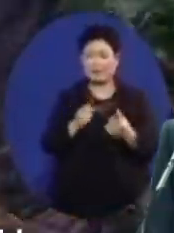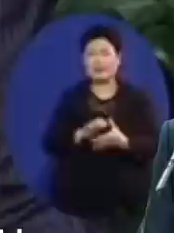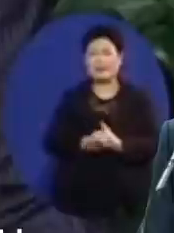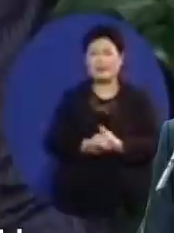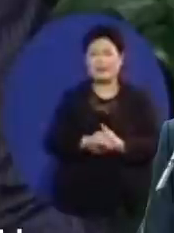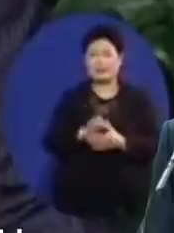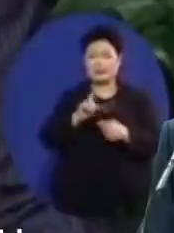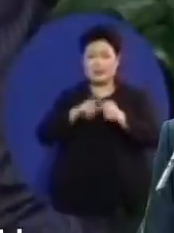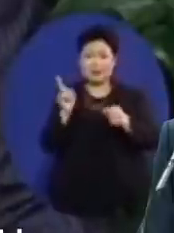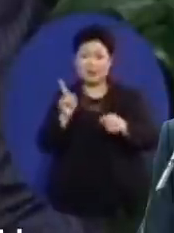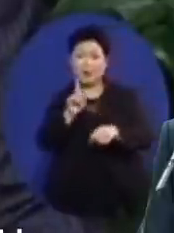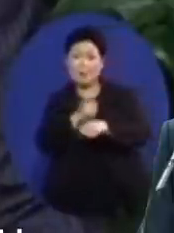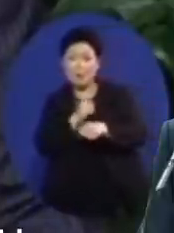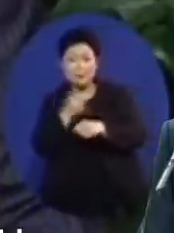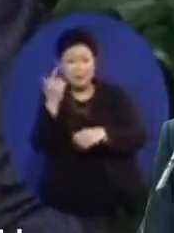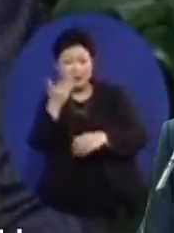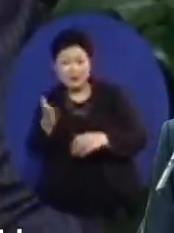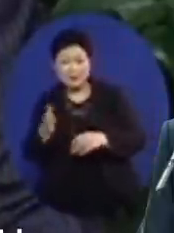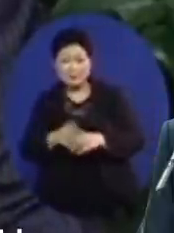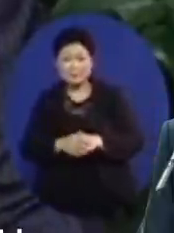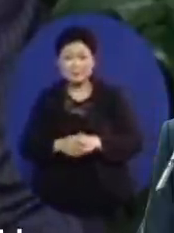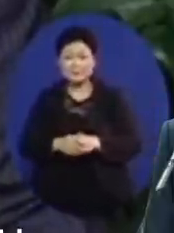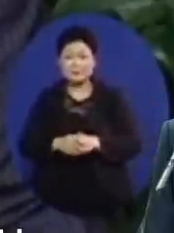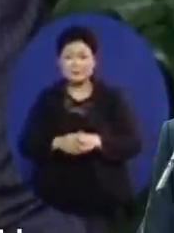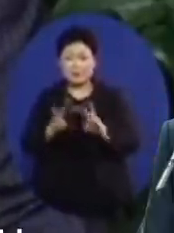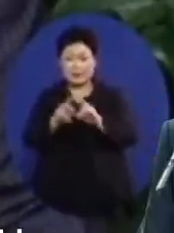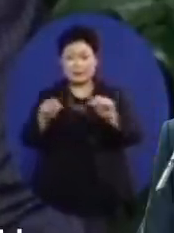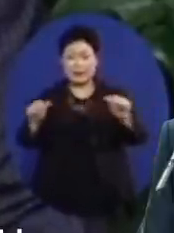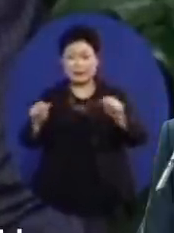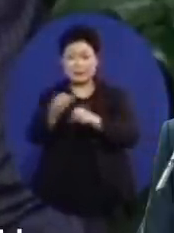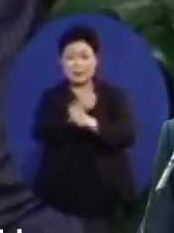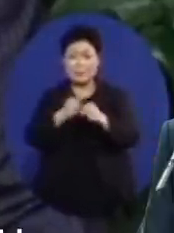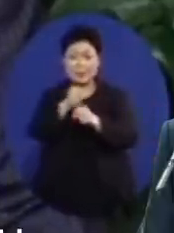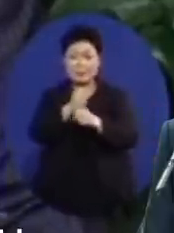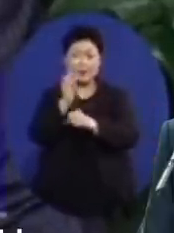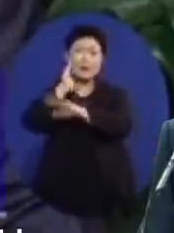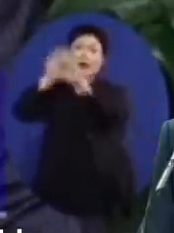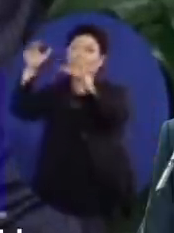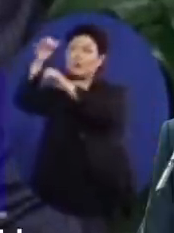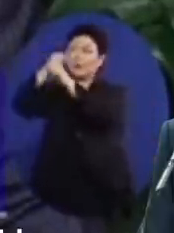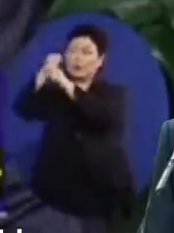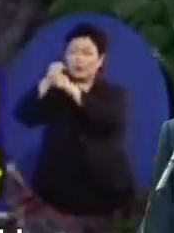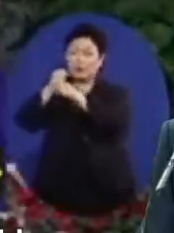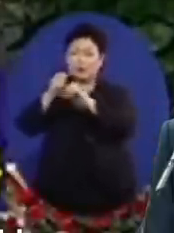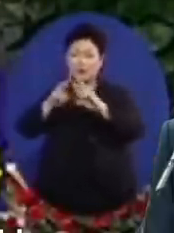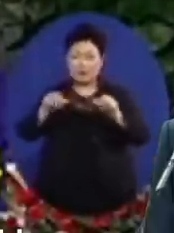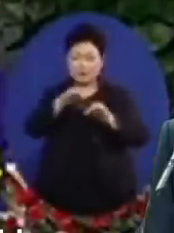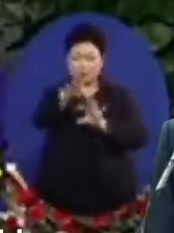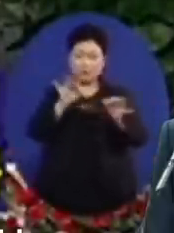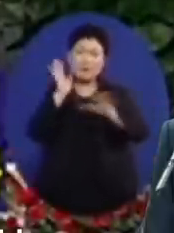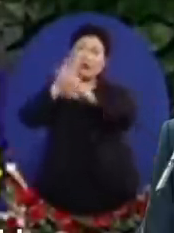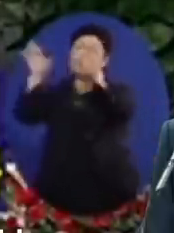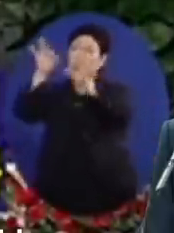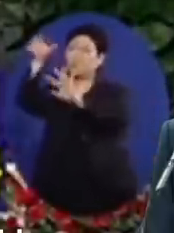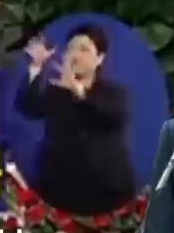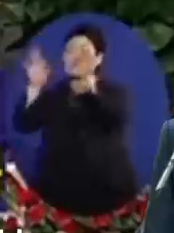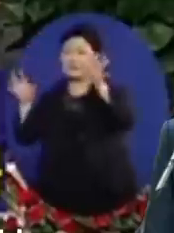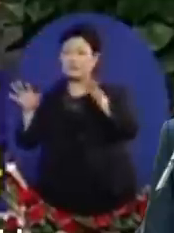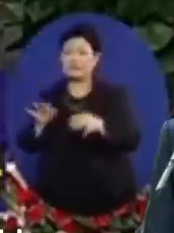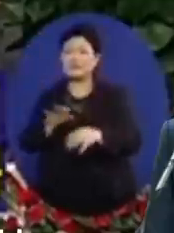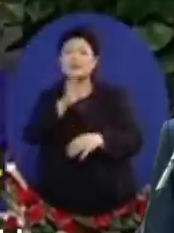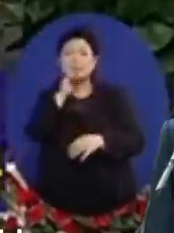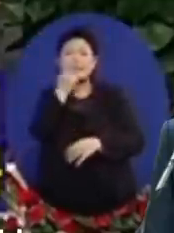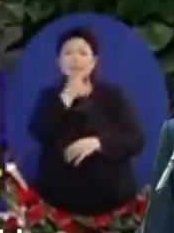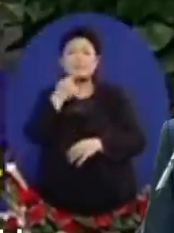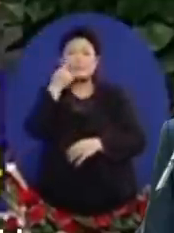그 열쇠가 뭐냐 하면 땅에서 매면 하늘에서 매일 것이요 땅에서 풀면 하늘에서 풀리는 입술의